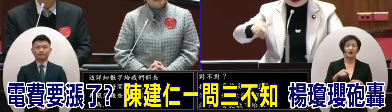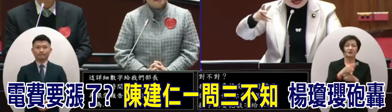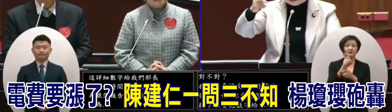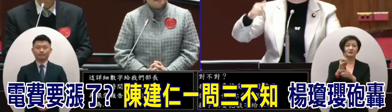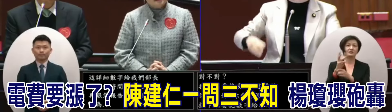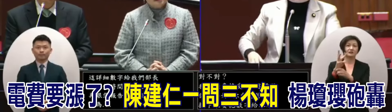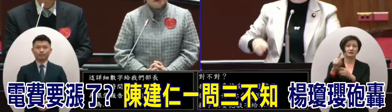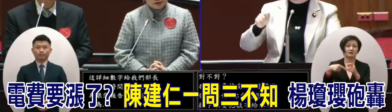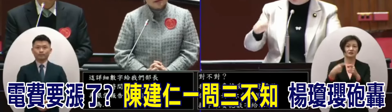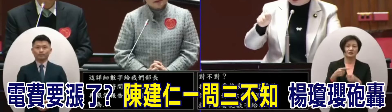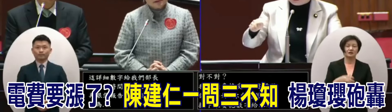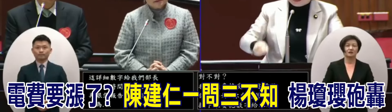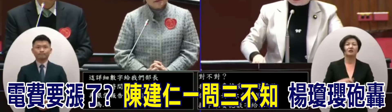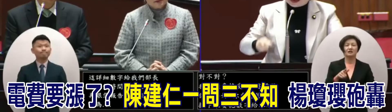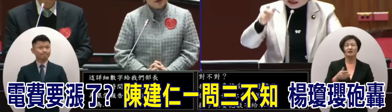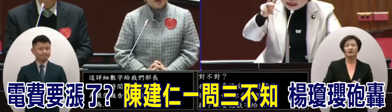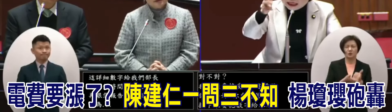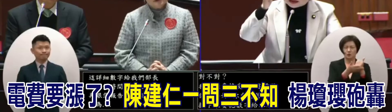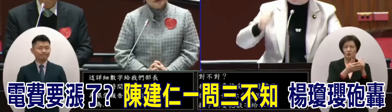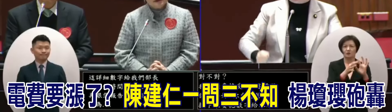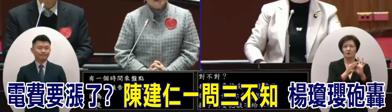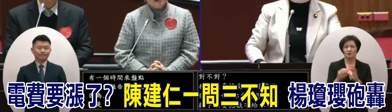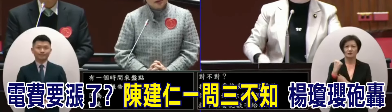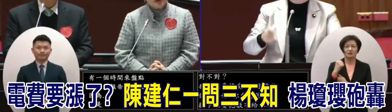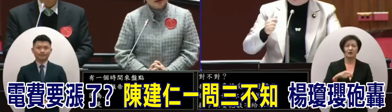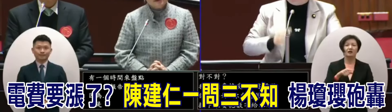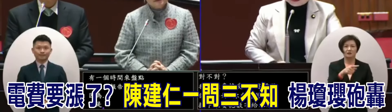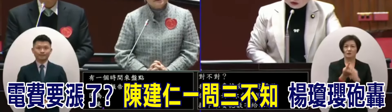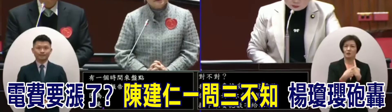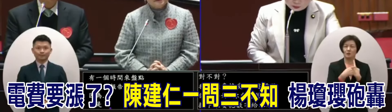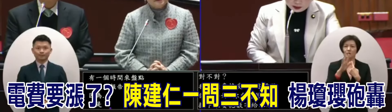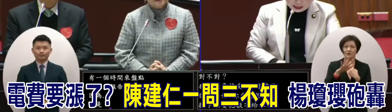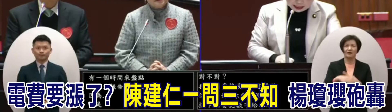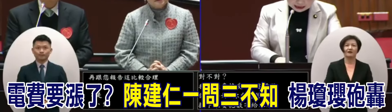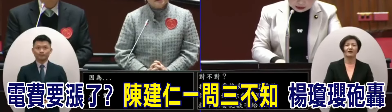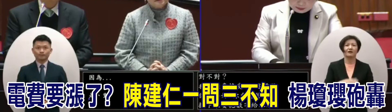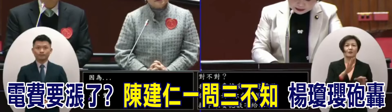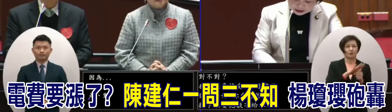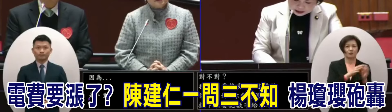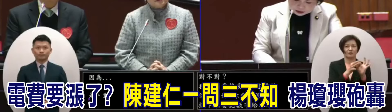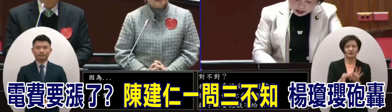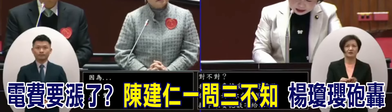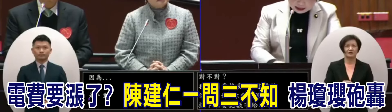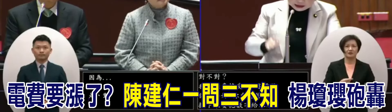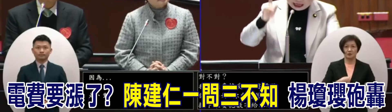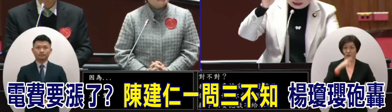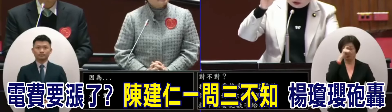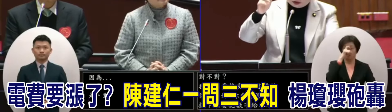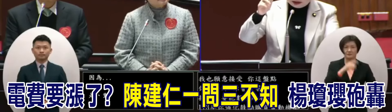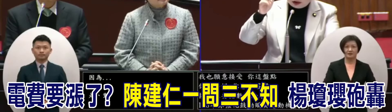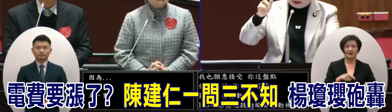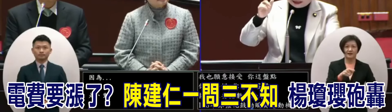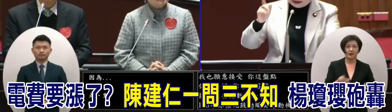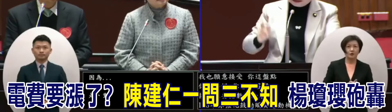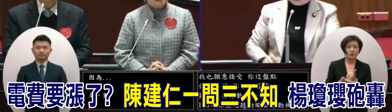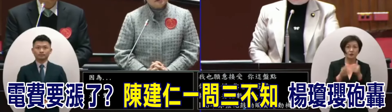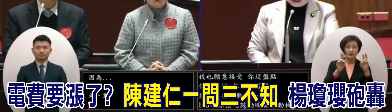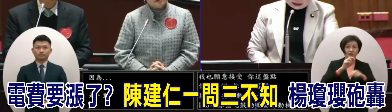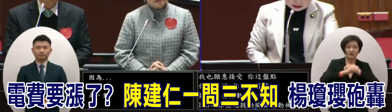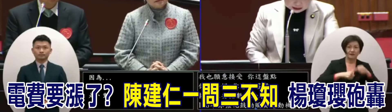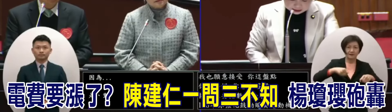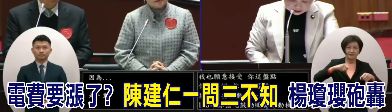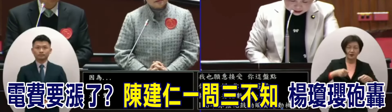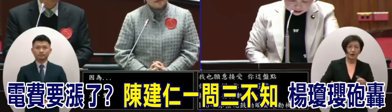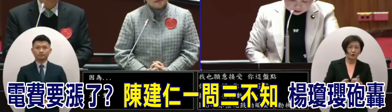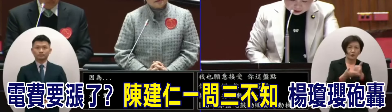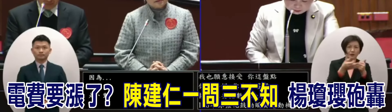一直说你还是要补， 是 努力嘛。所以你也从善如流， 对， 我们继续补。但是本席希望，在你鼓励购买电动机车